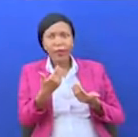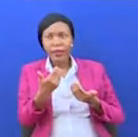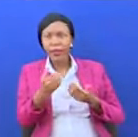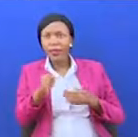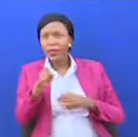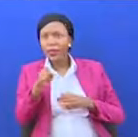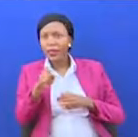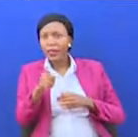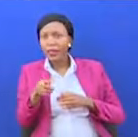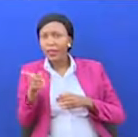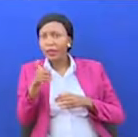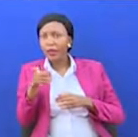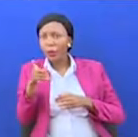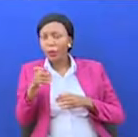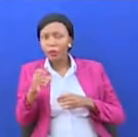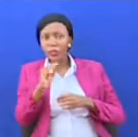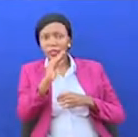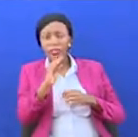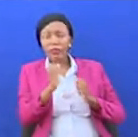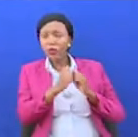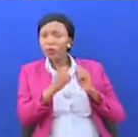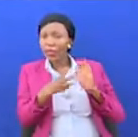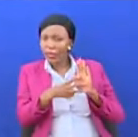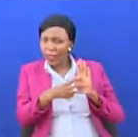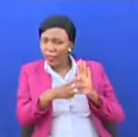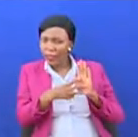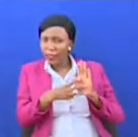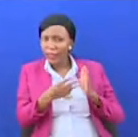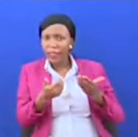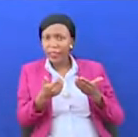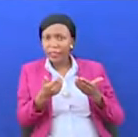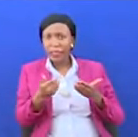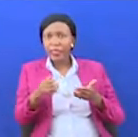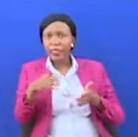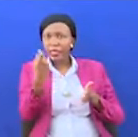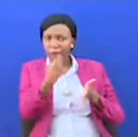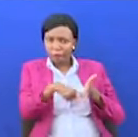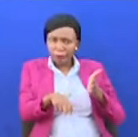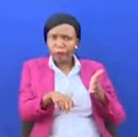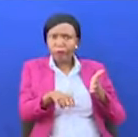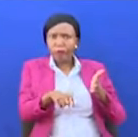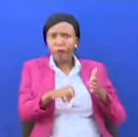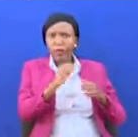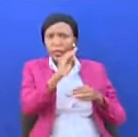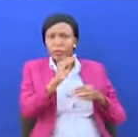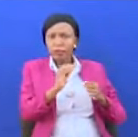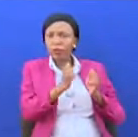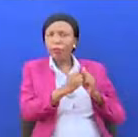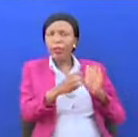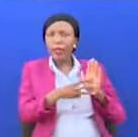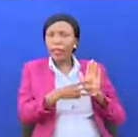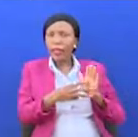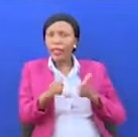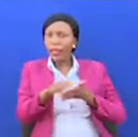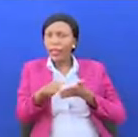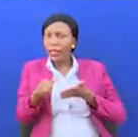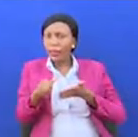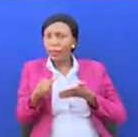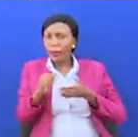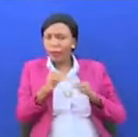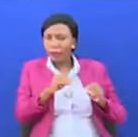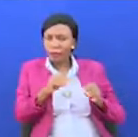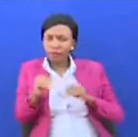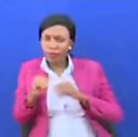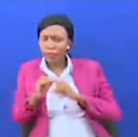ni 18%, nikilipa cash nipigwe 18%, nikienda cashless nipe nafuu kidogo.